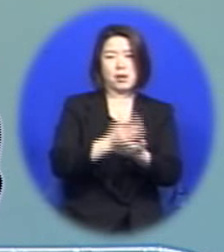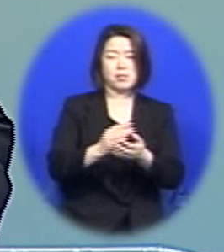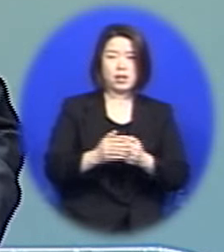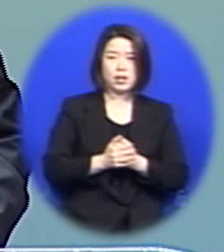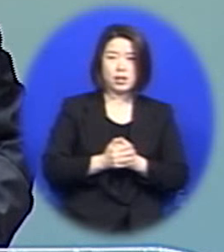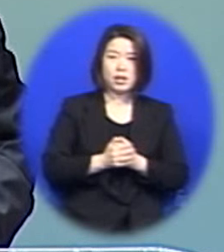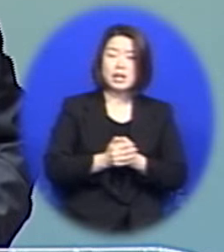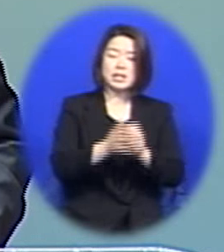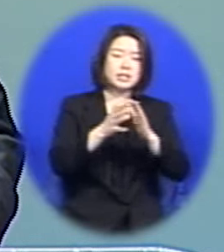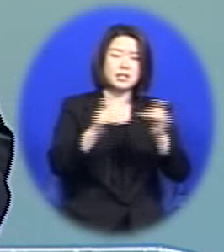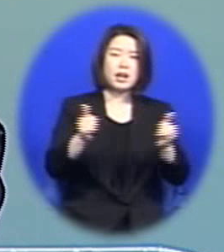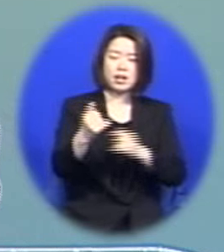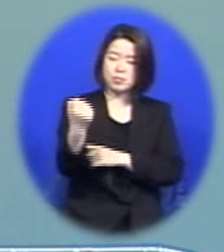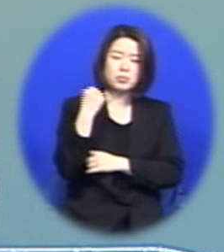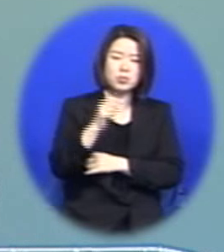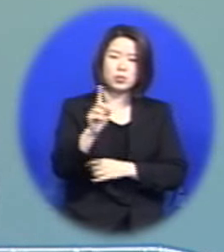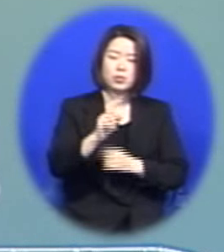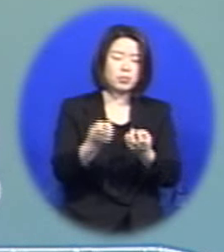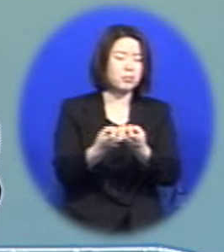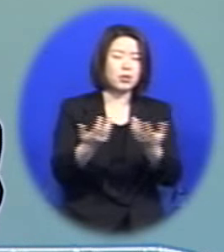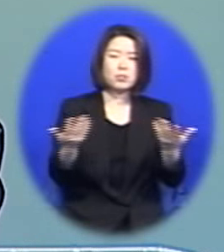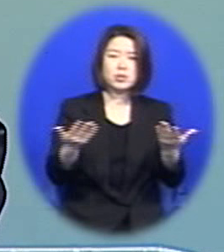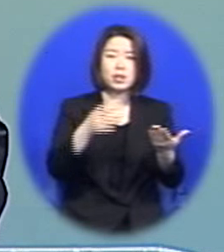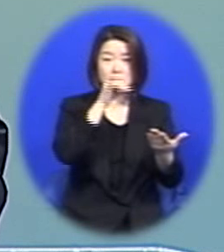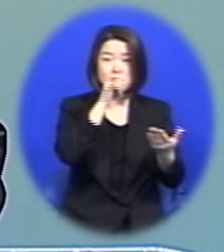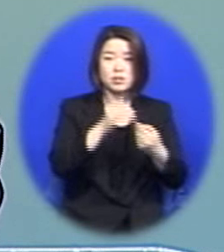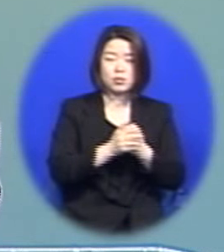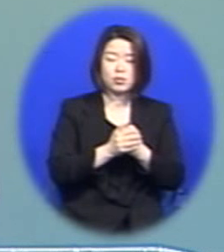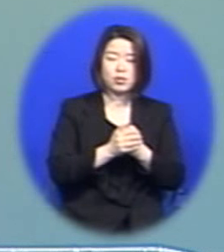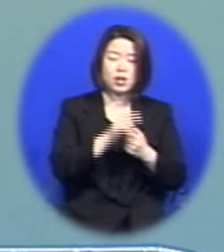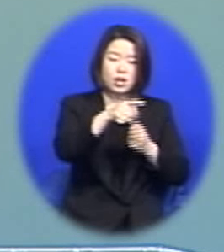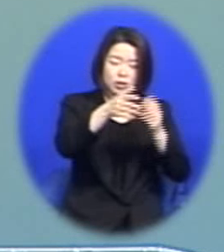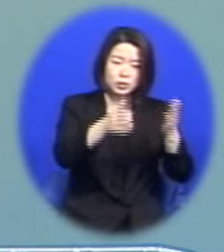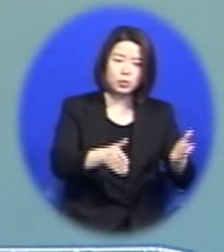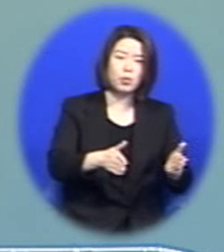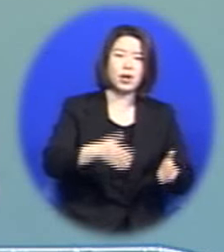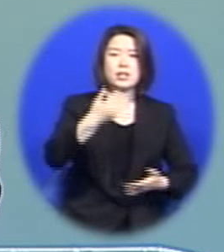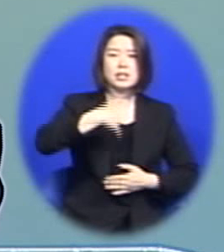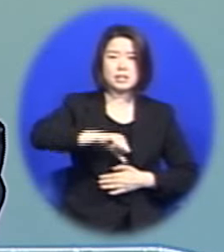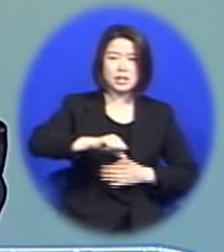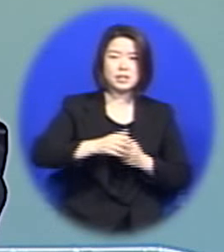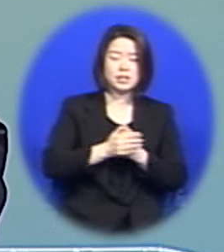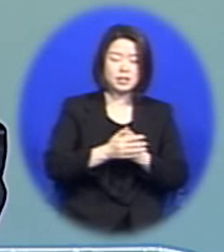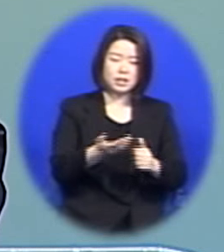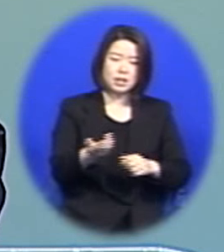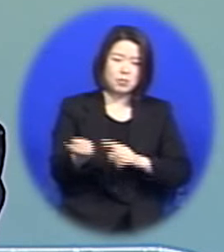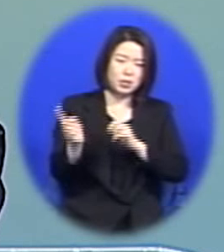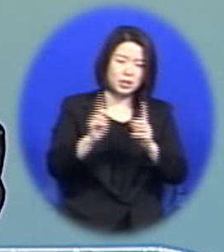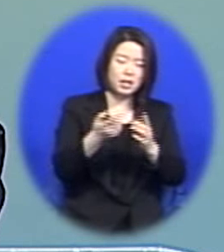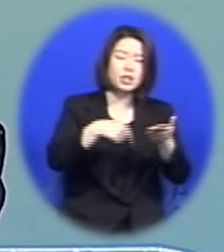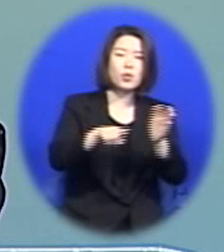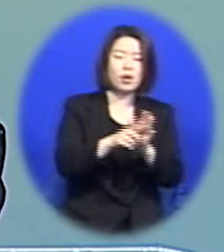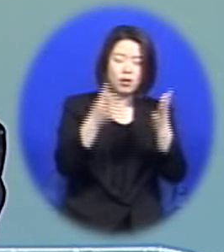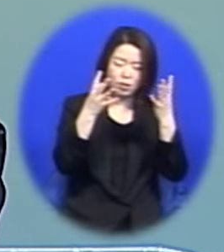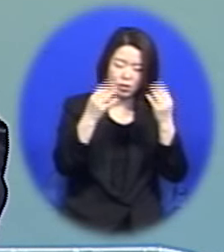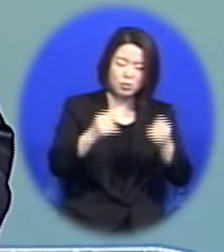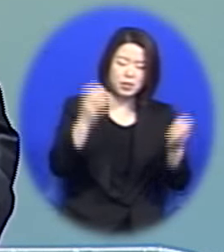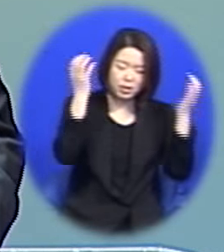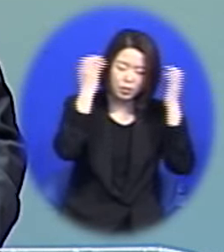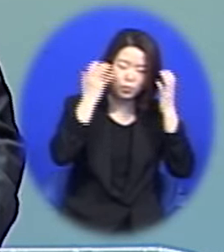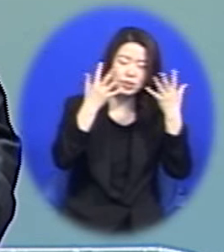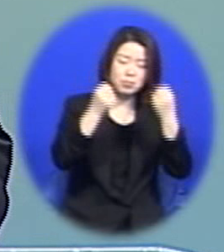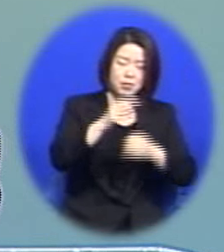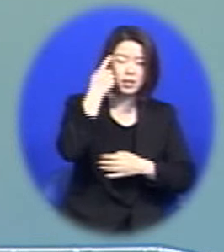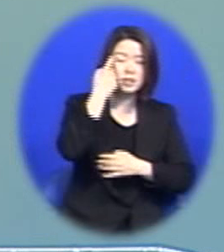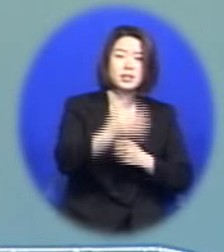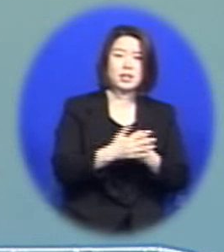사람이므로 어쩔 수 없는게 있는 기 5 그간 자식 살리겠다 고 얼매나 애간장이 탑건 냐 얼렁